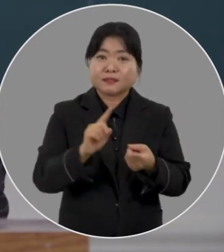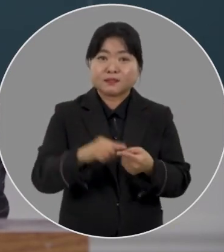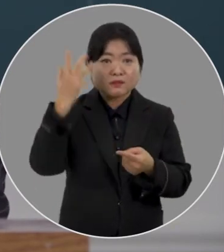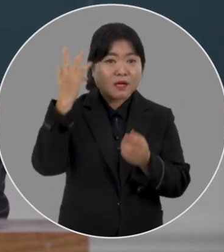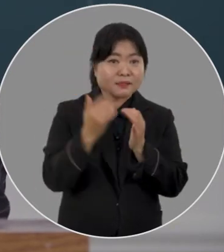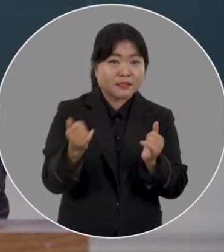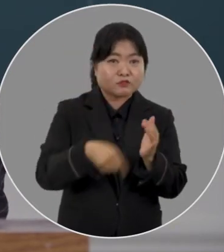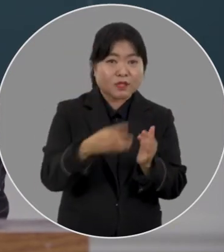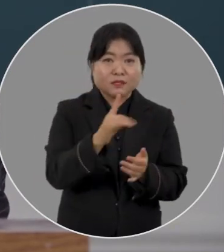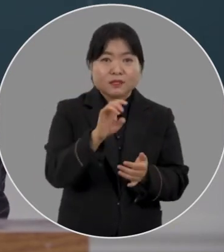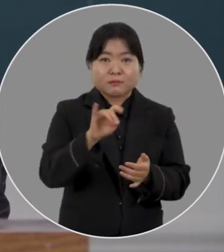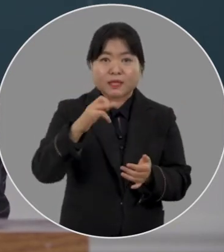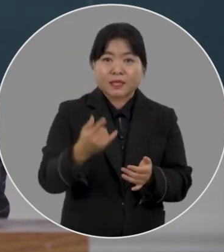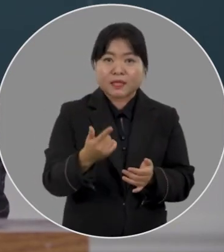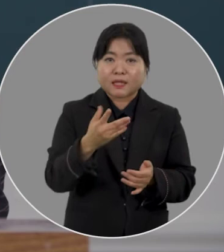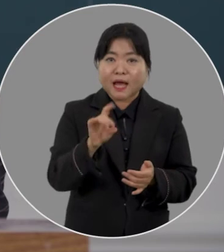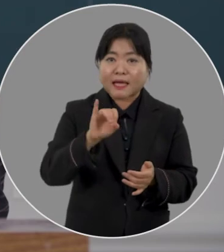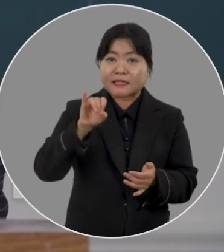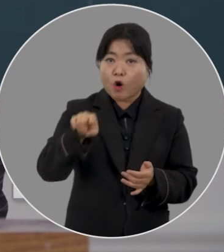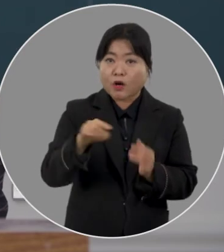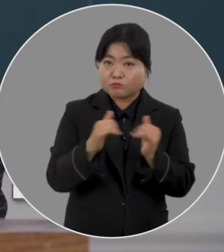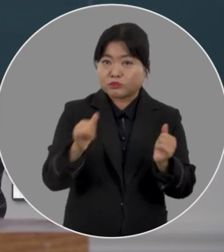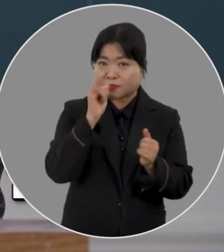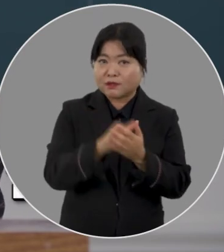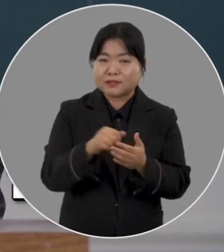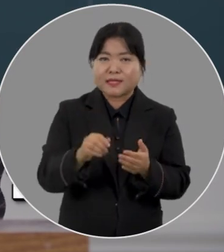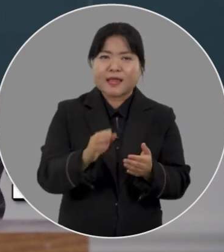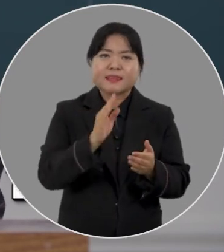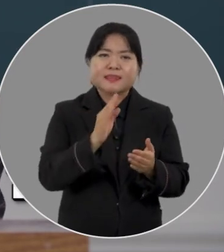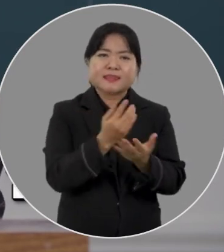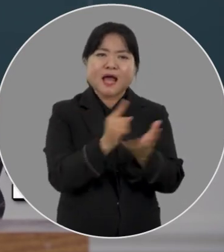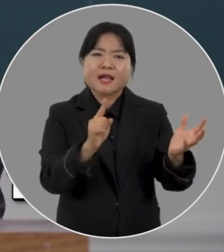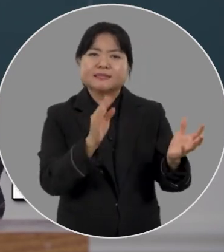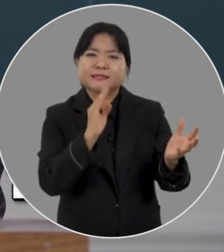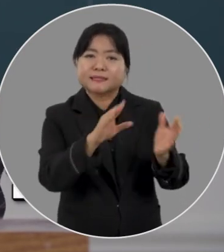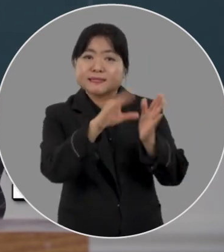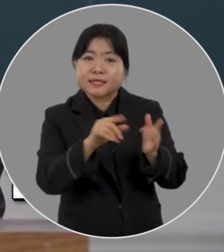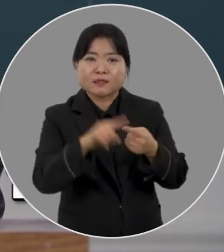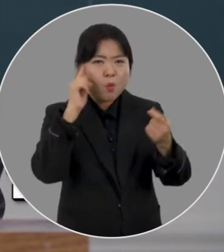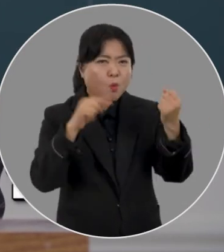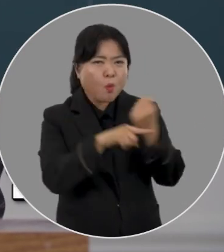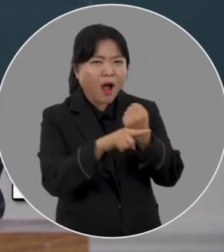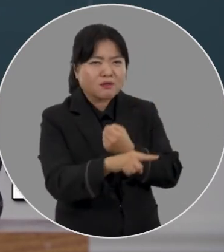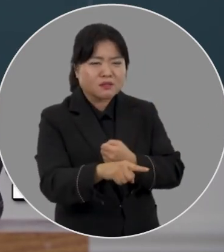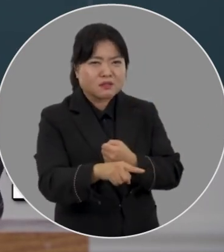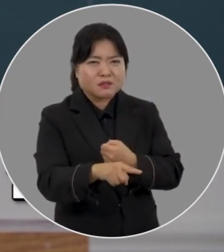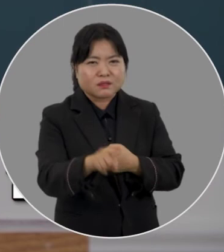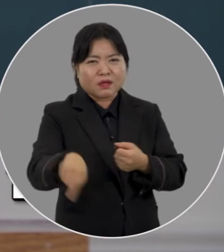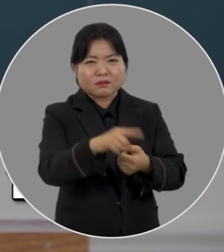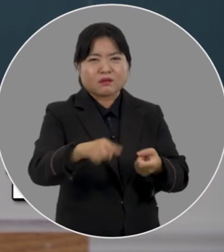철학자 중에 리 맥킨타이어라는 분이 있는데 이분은 이 탈진실 시대를 과학을 부인하는